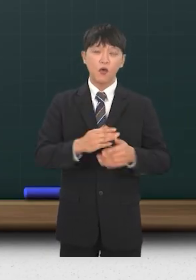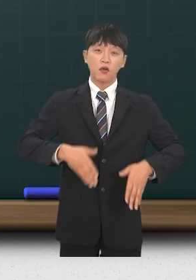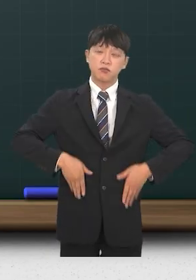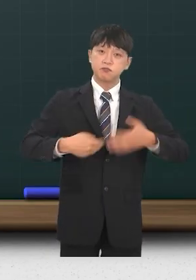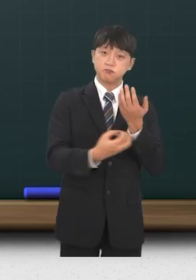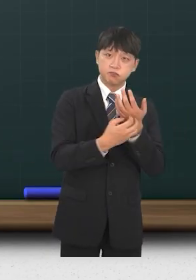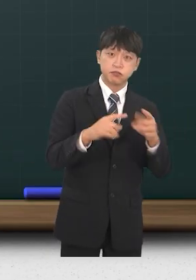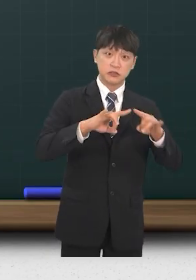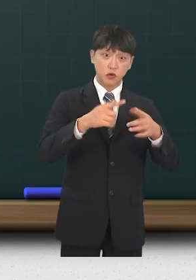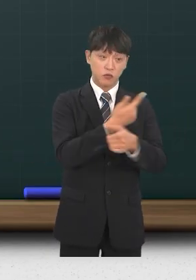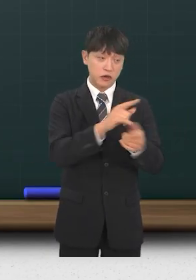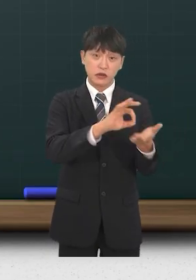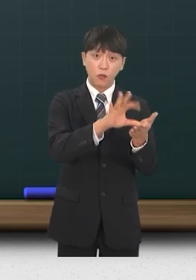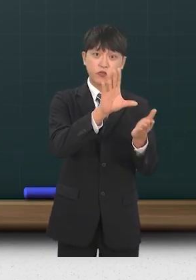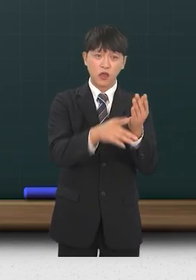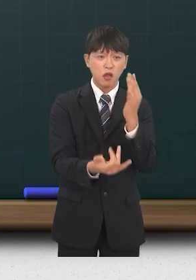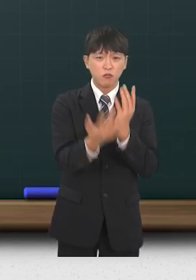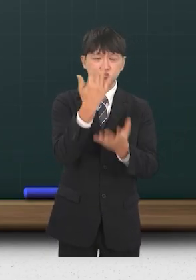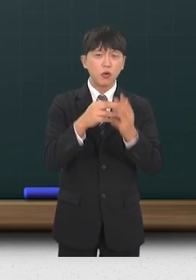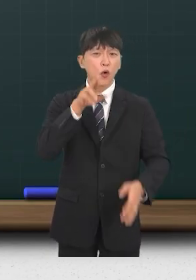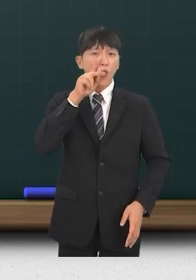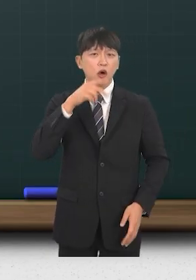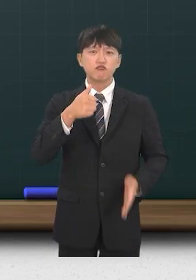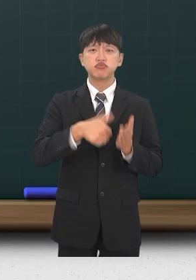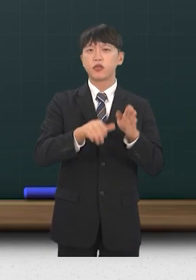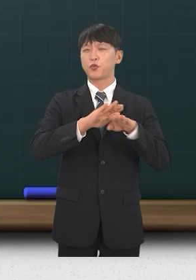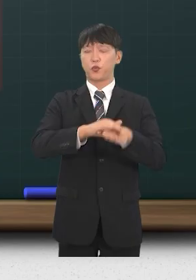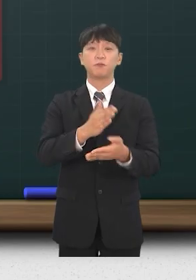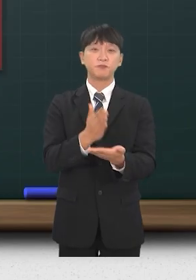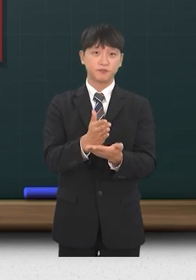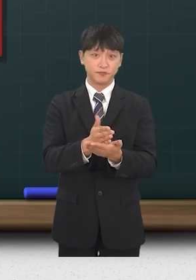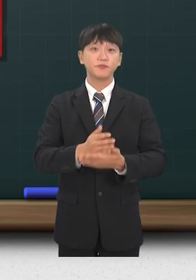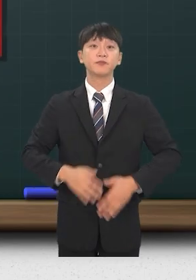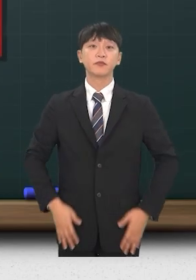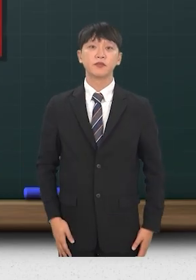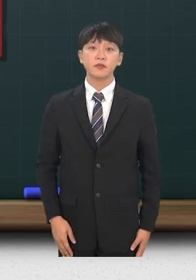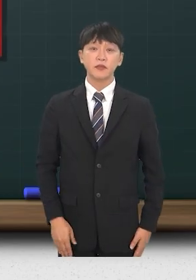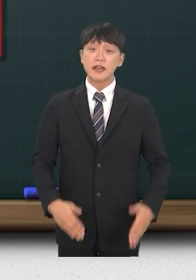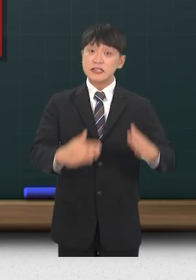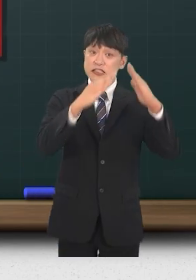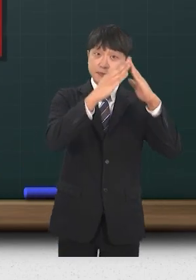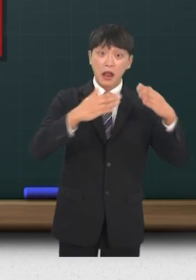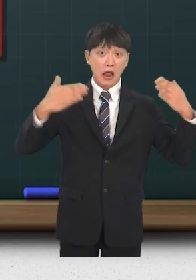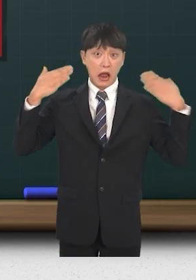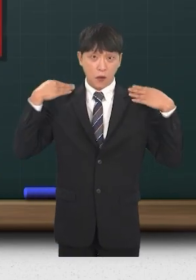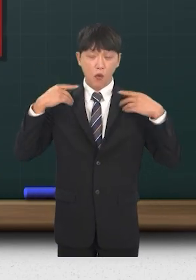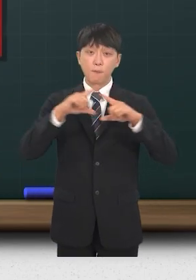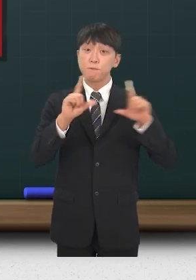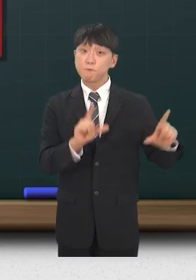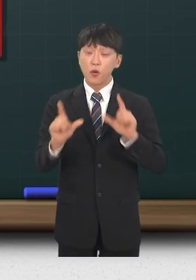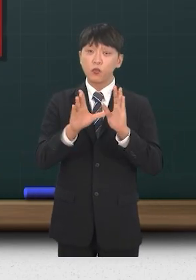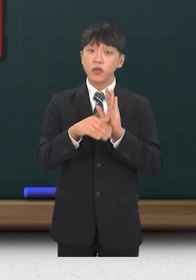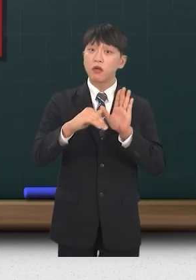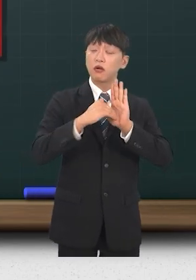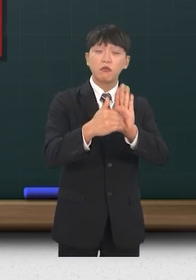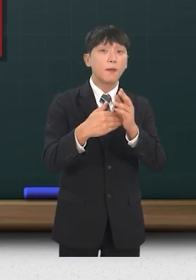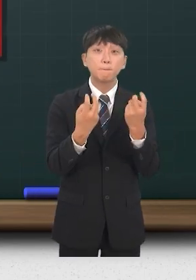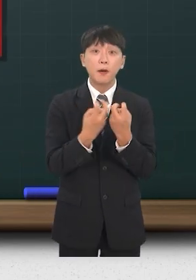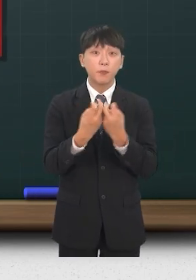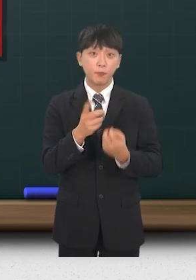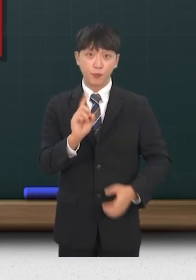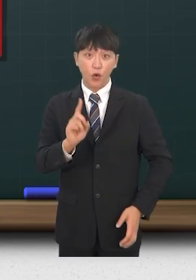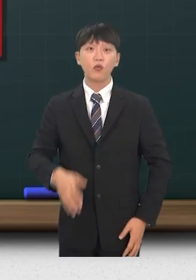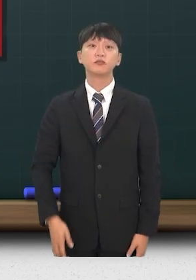봅니다. 귀로는 이상한 소리가 나지 않는지 확인합니다. 행동으로는 조리 중엔 자리를 비우지 않고 난방기구